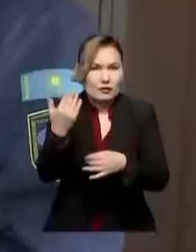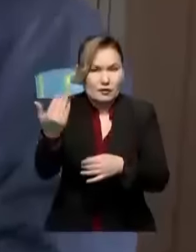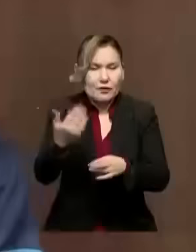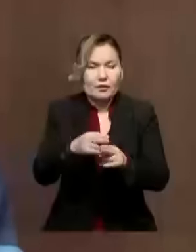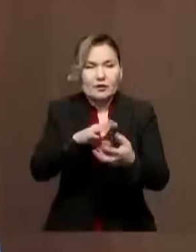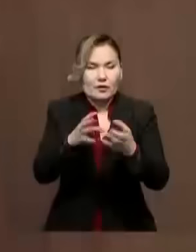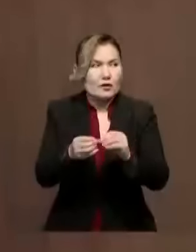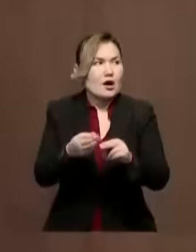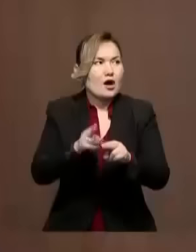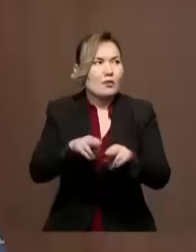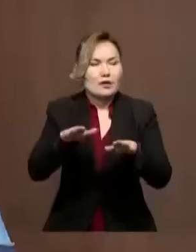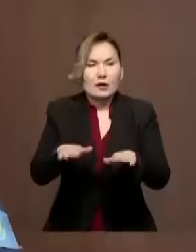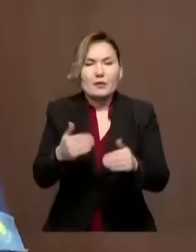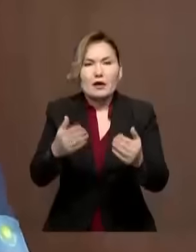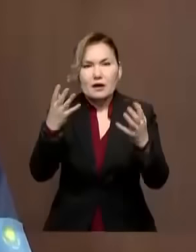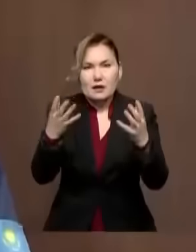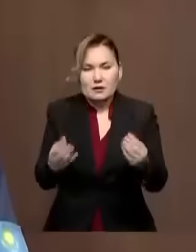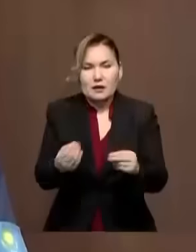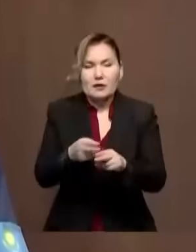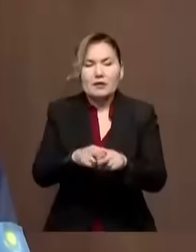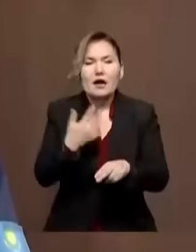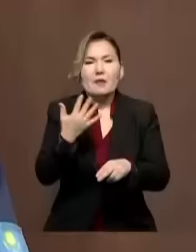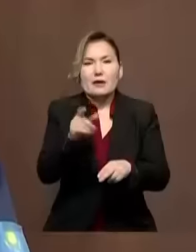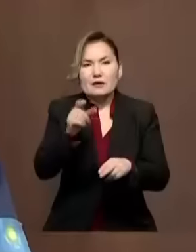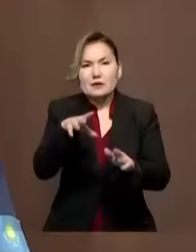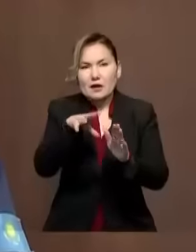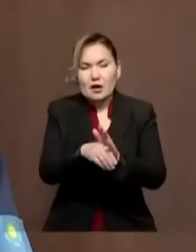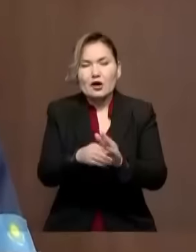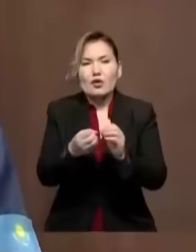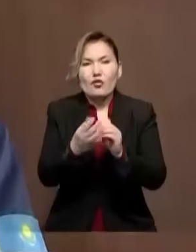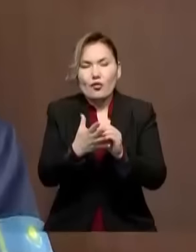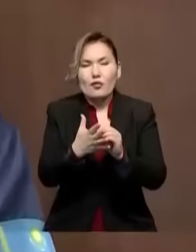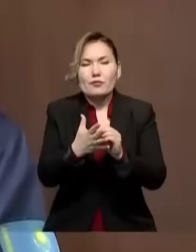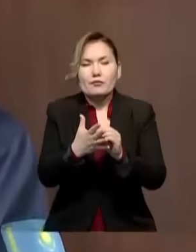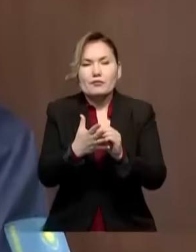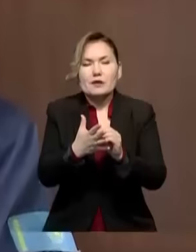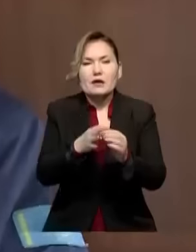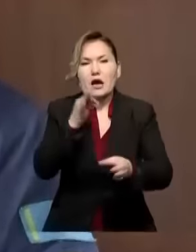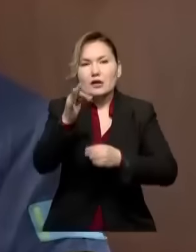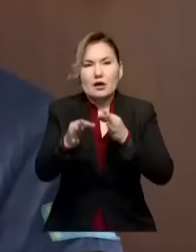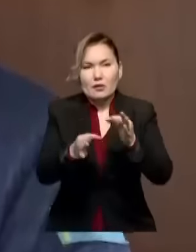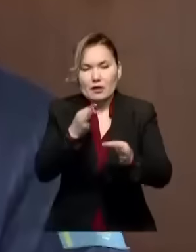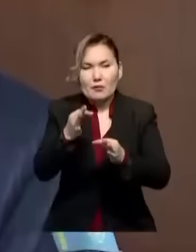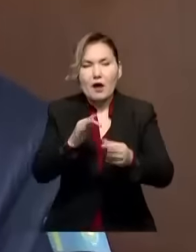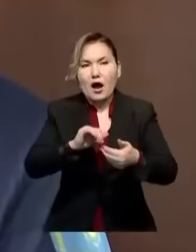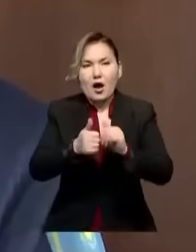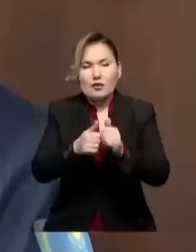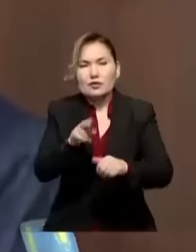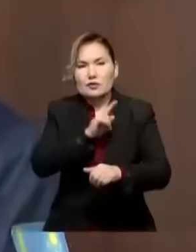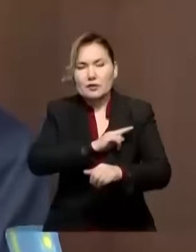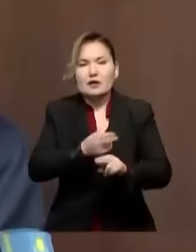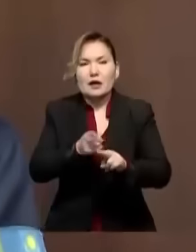жайында айтып берсеңіз. Бұл жерде қазіргі таңда 5 адам 15 тәулік бойы вақтылы методпен жұмыс жасайды. Олар